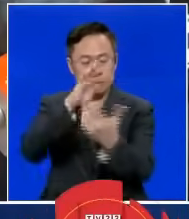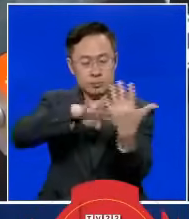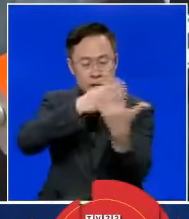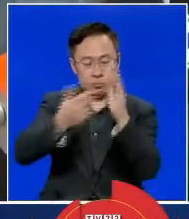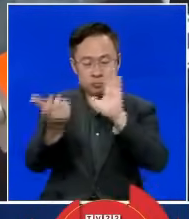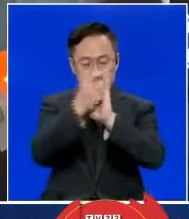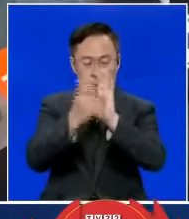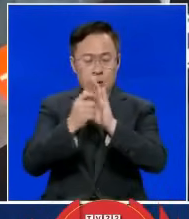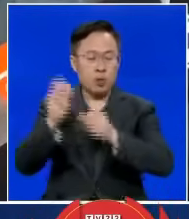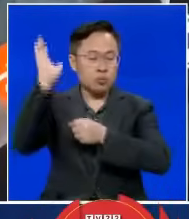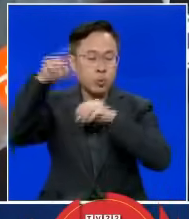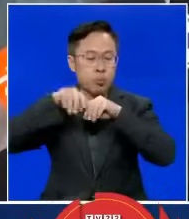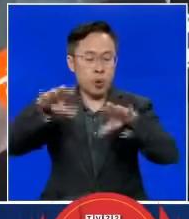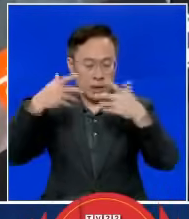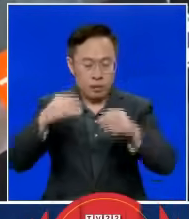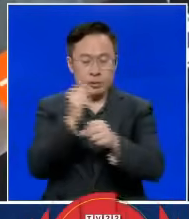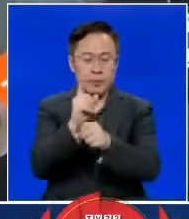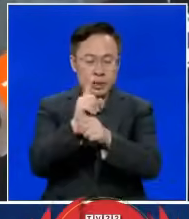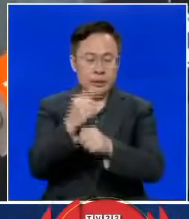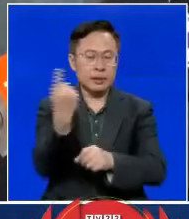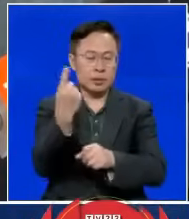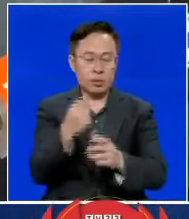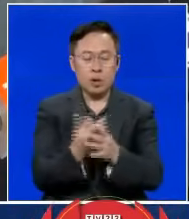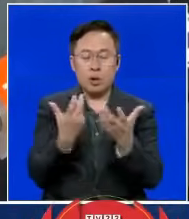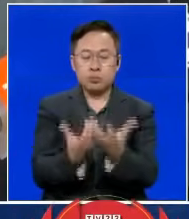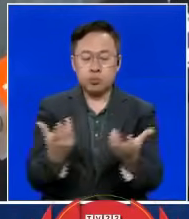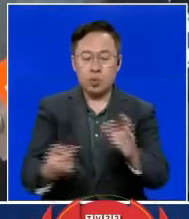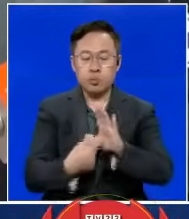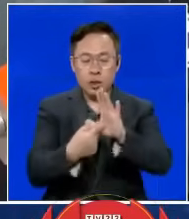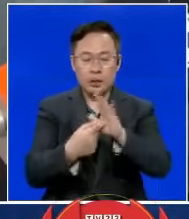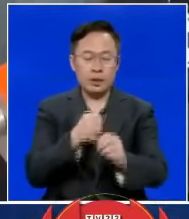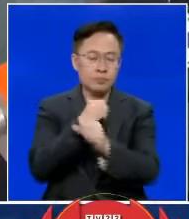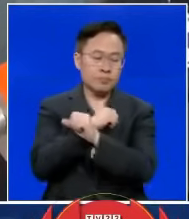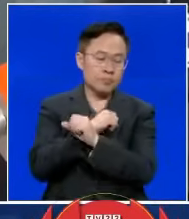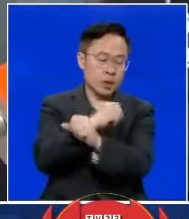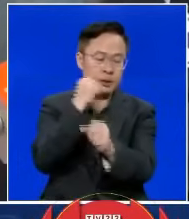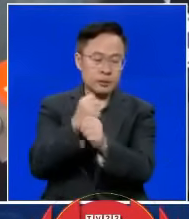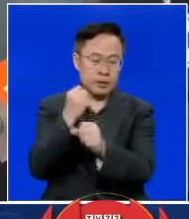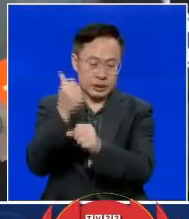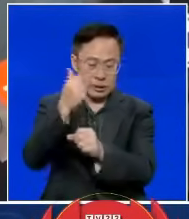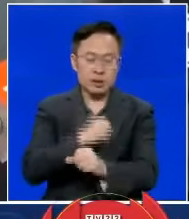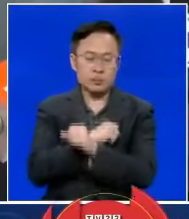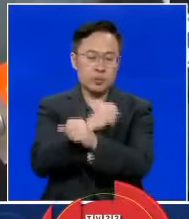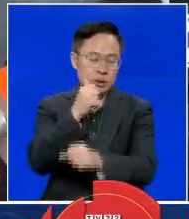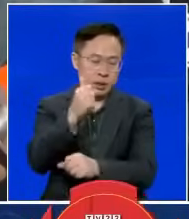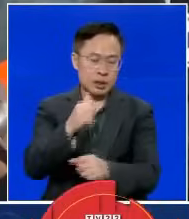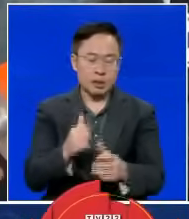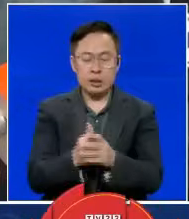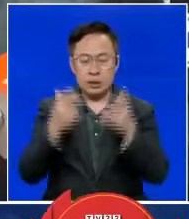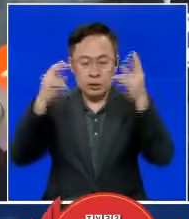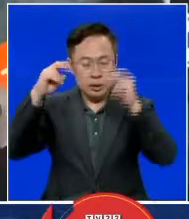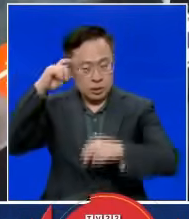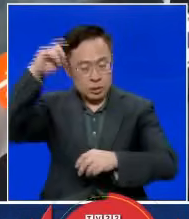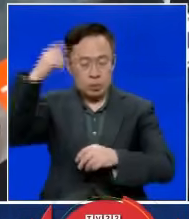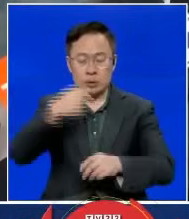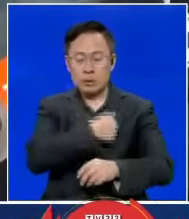ายที่รัฐบาลแถลงต่อสภาทุกอย่างวัดกันที่วัคซีนการทำงานแล้วก็เชื่อว่านายกไม่ได้หนักใจอะไรเพราะท่